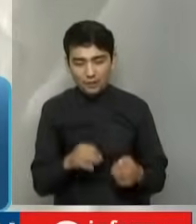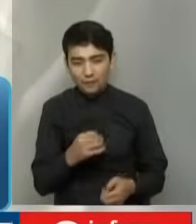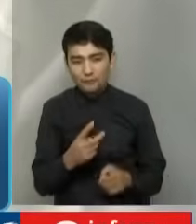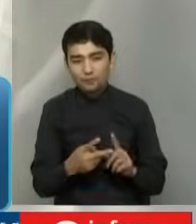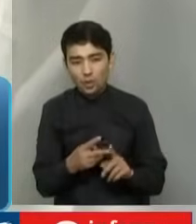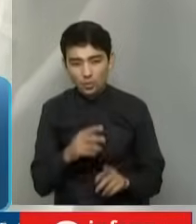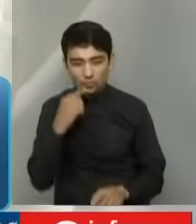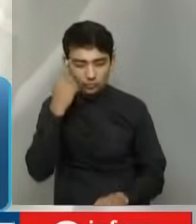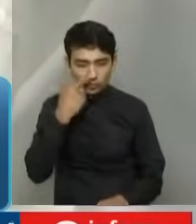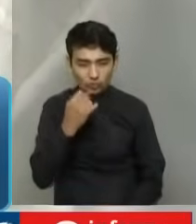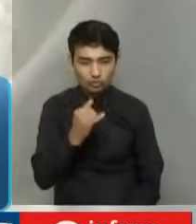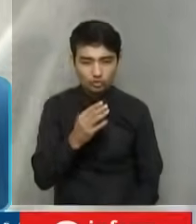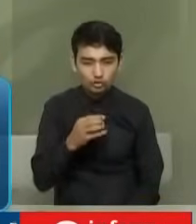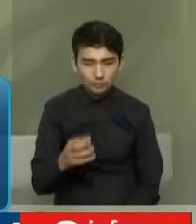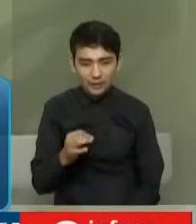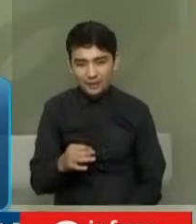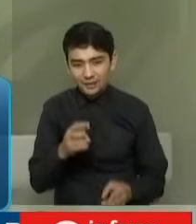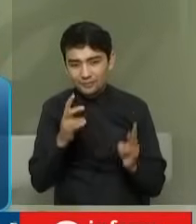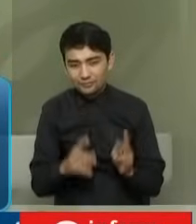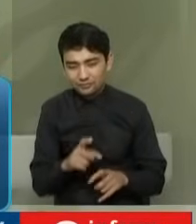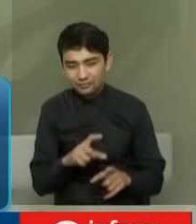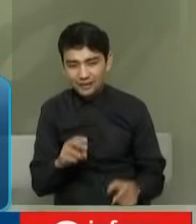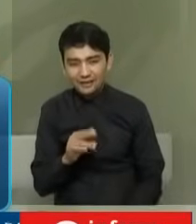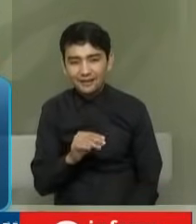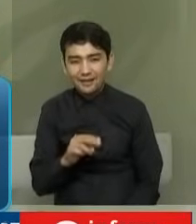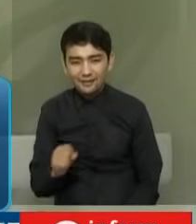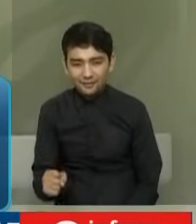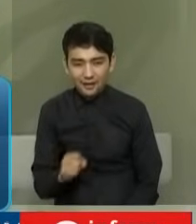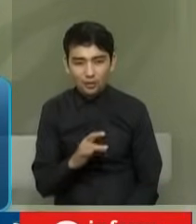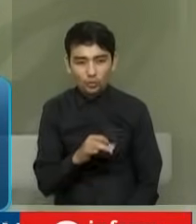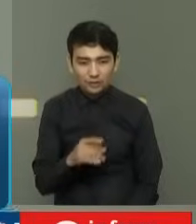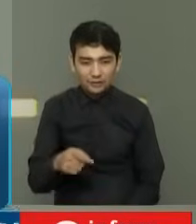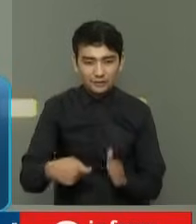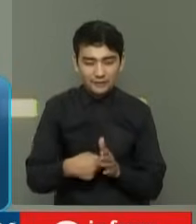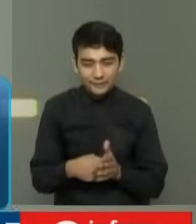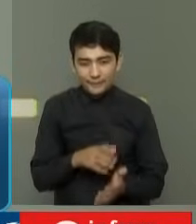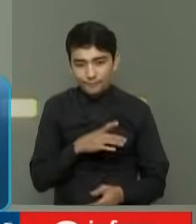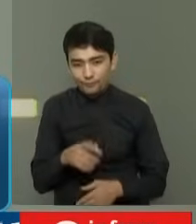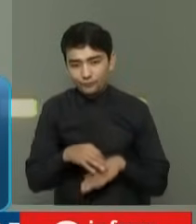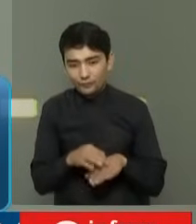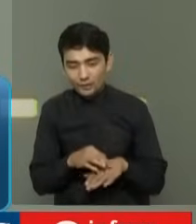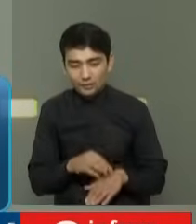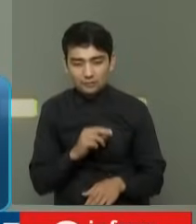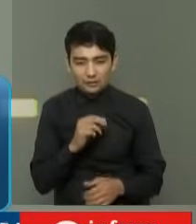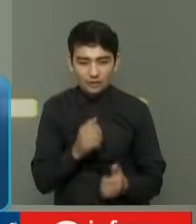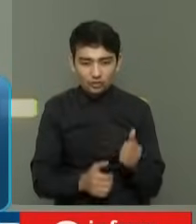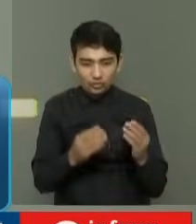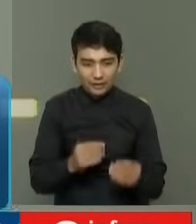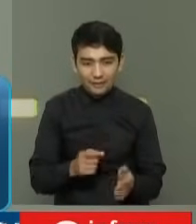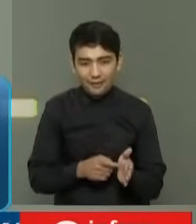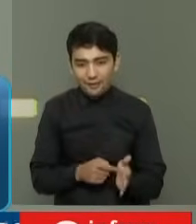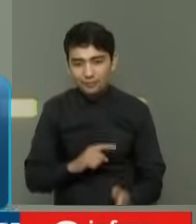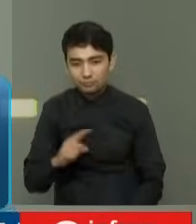ушибы лица. По словам супруги пострадавшего Дианы Руди, кормит обеспечил ее транспортом, чтобы она могла ежедневно ездить в